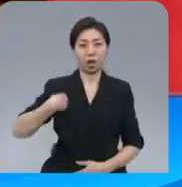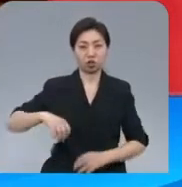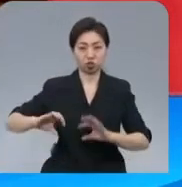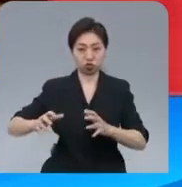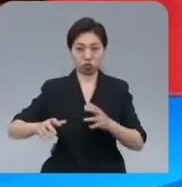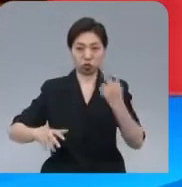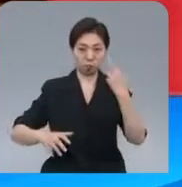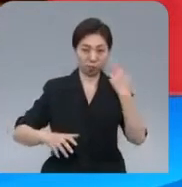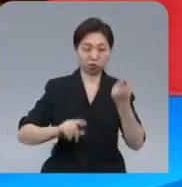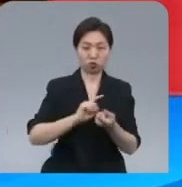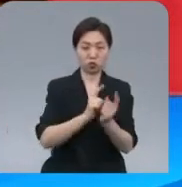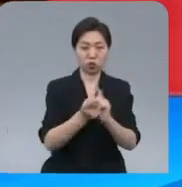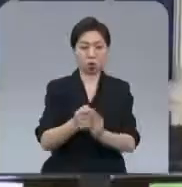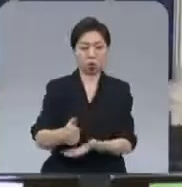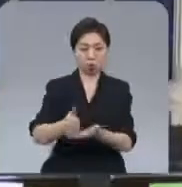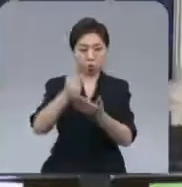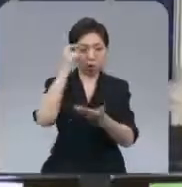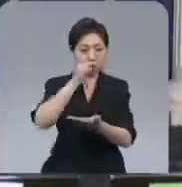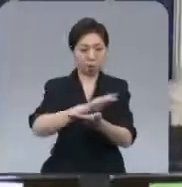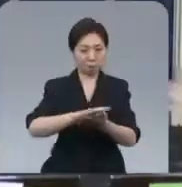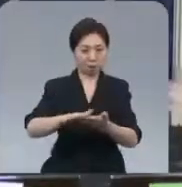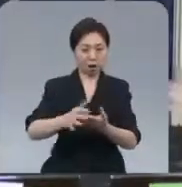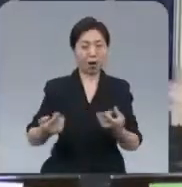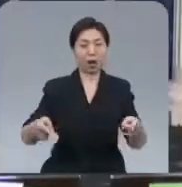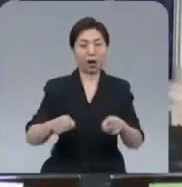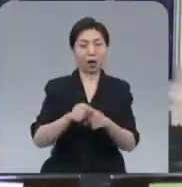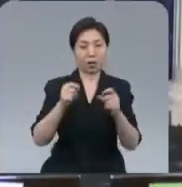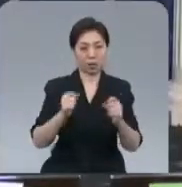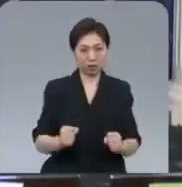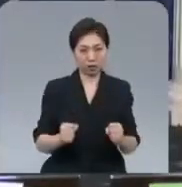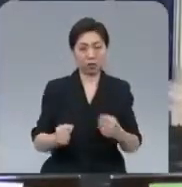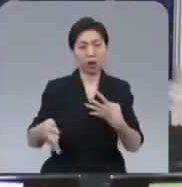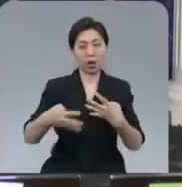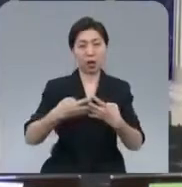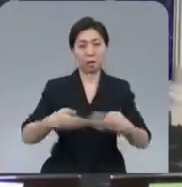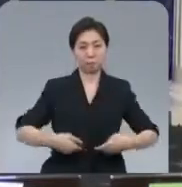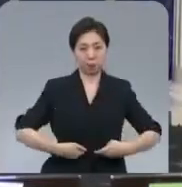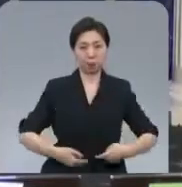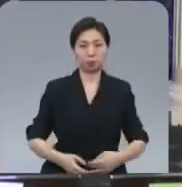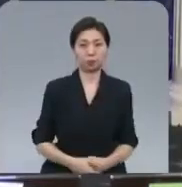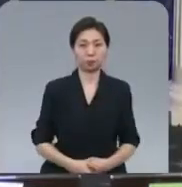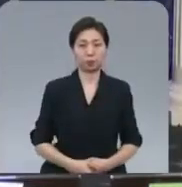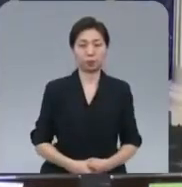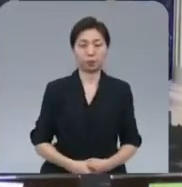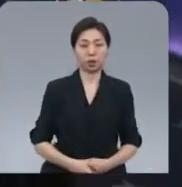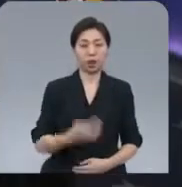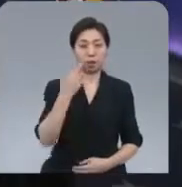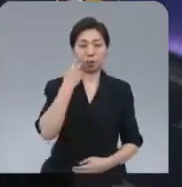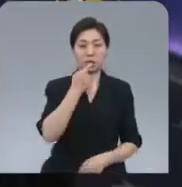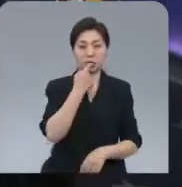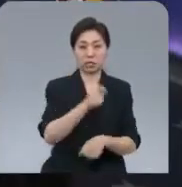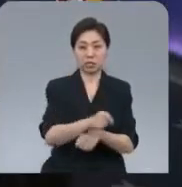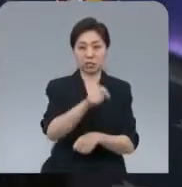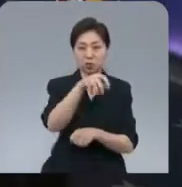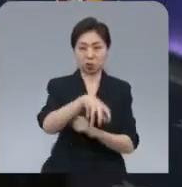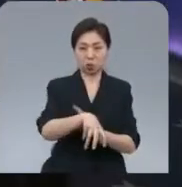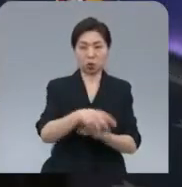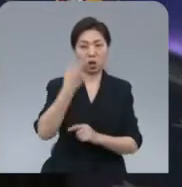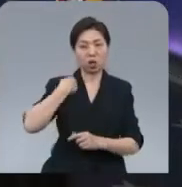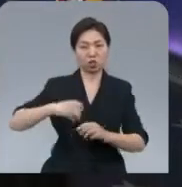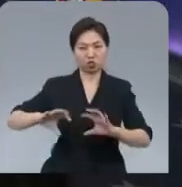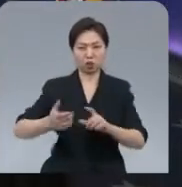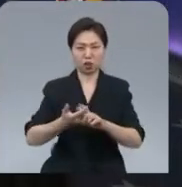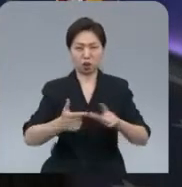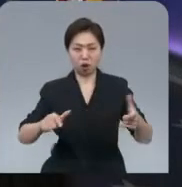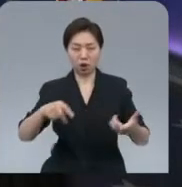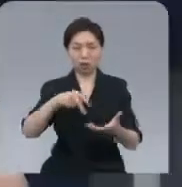強硬姿勢を貫きました貿易摩擦についても by 連大統領が国際ルールに従わ